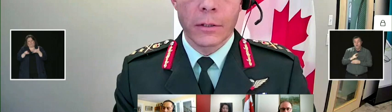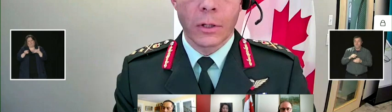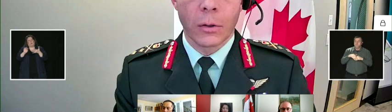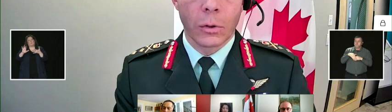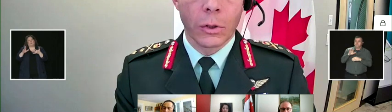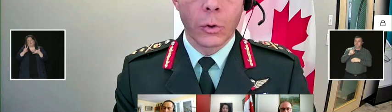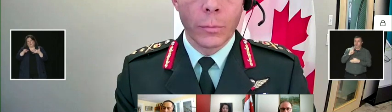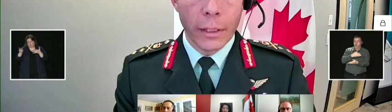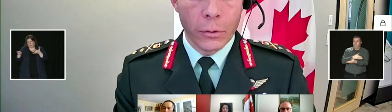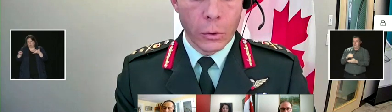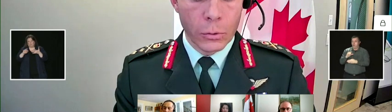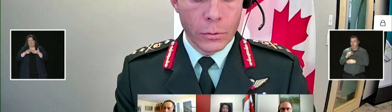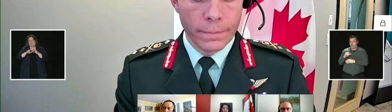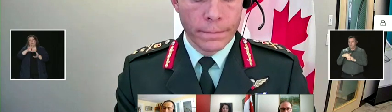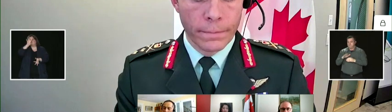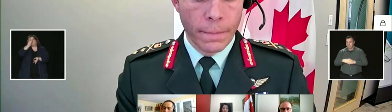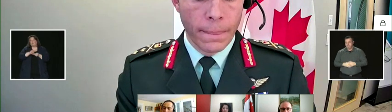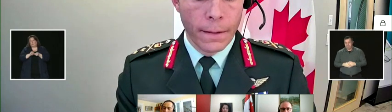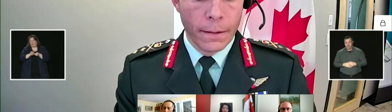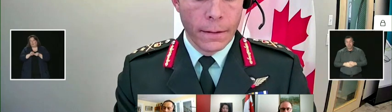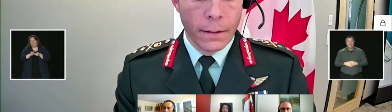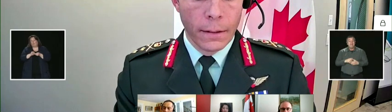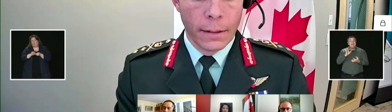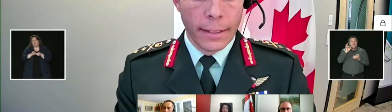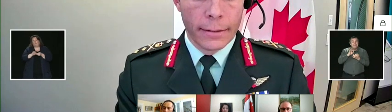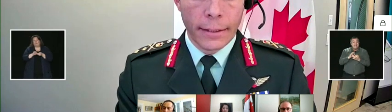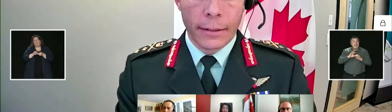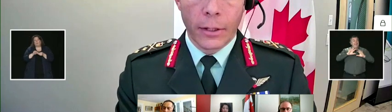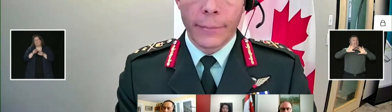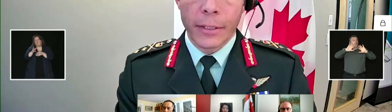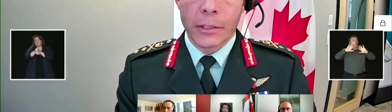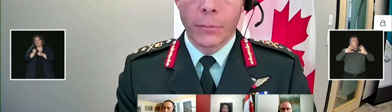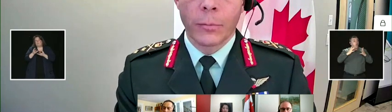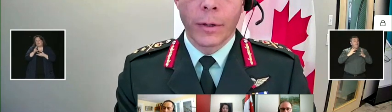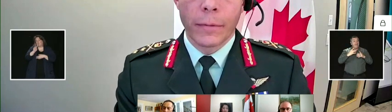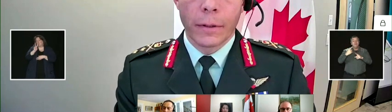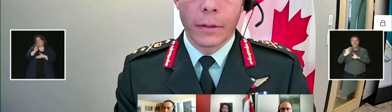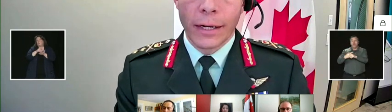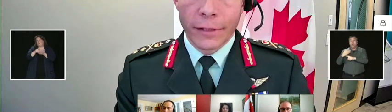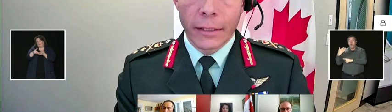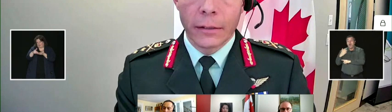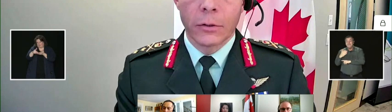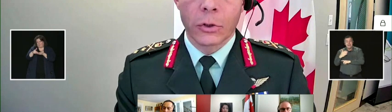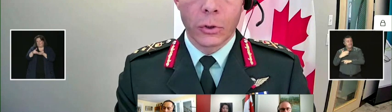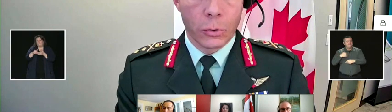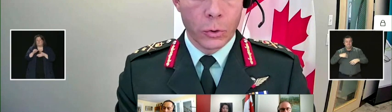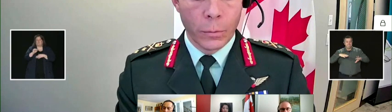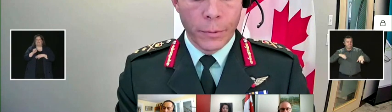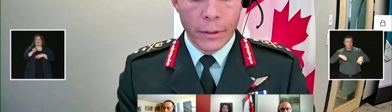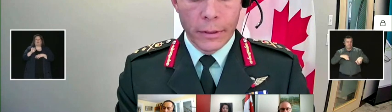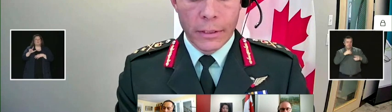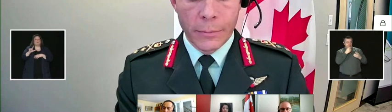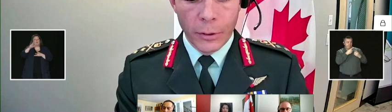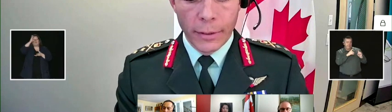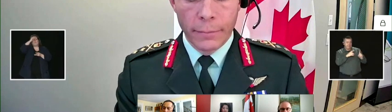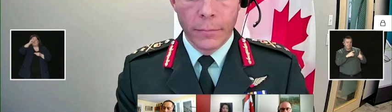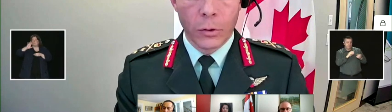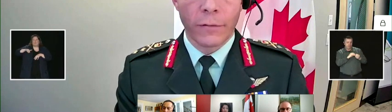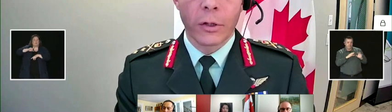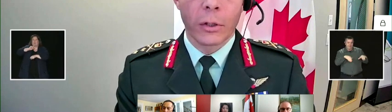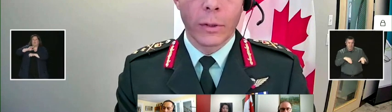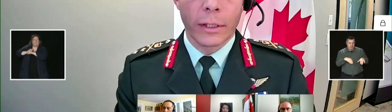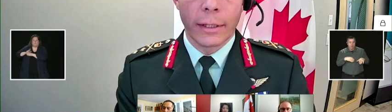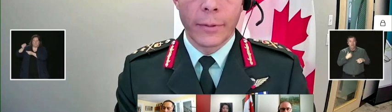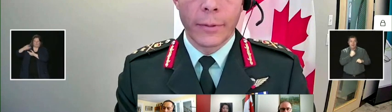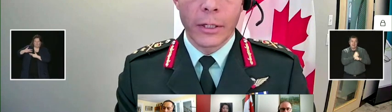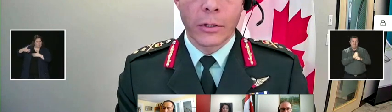trimestre sera au-delà de 2 millions de doses. Les détails de la répartition pour le mois d'avril ne sont toujours pas disponibles, mais nous